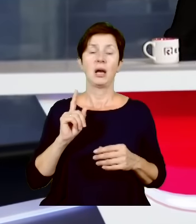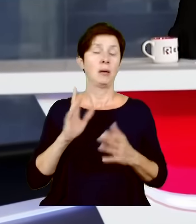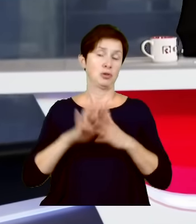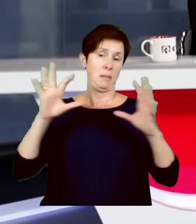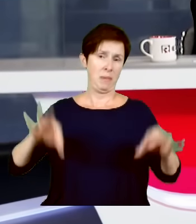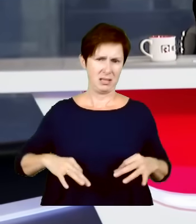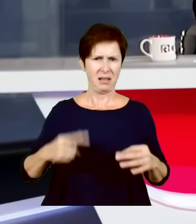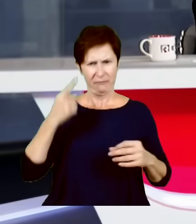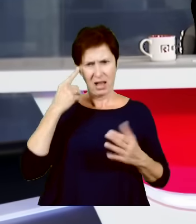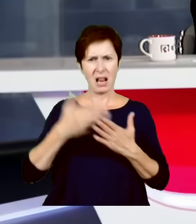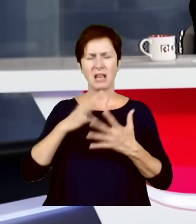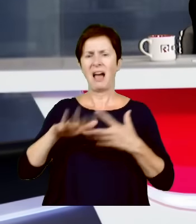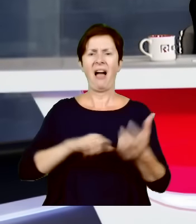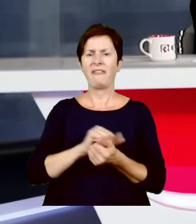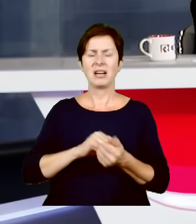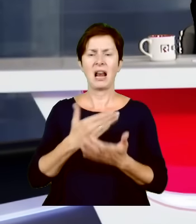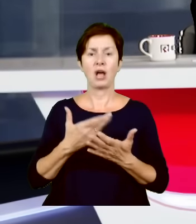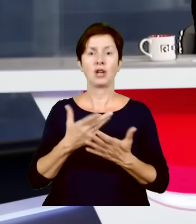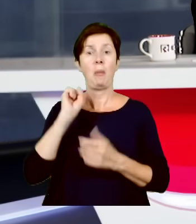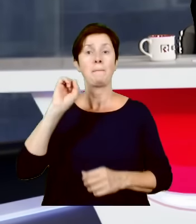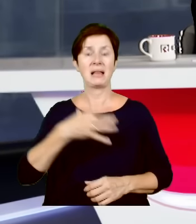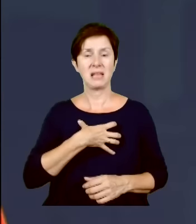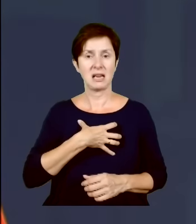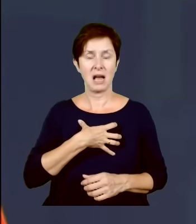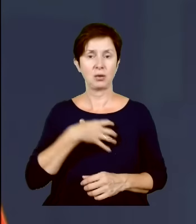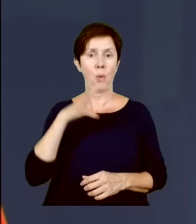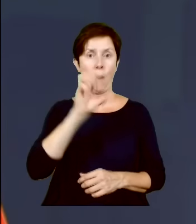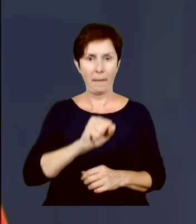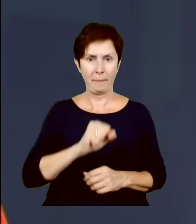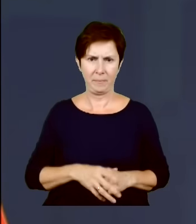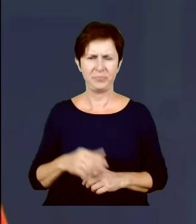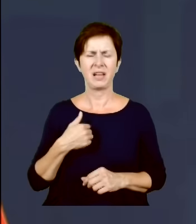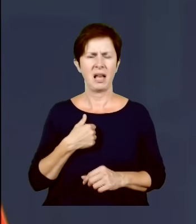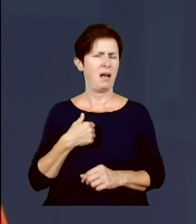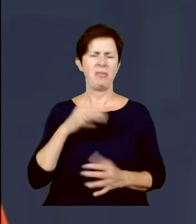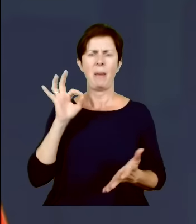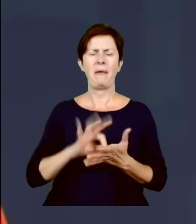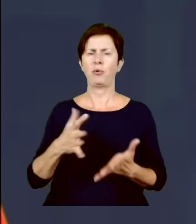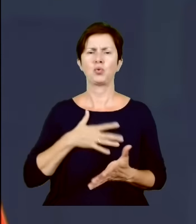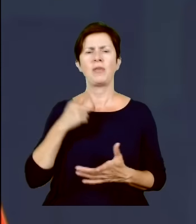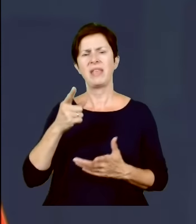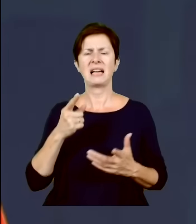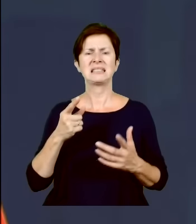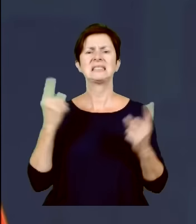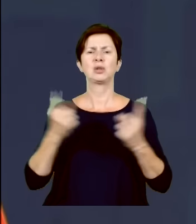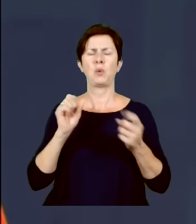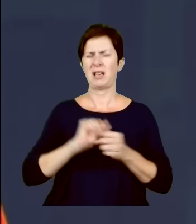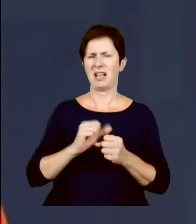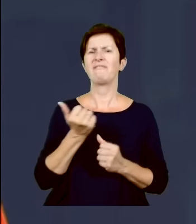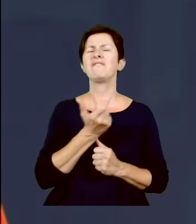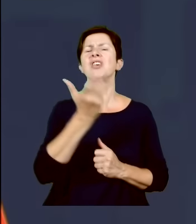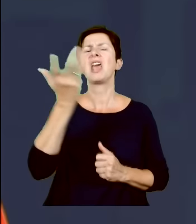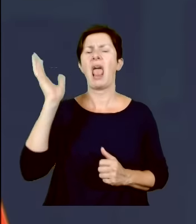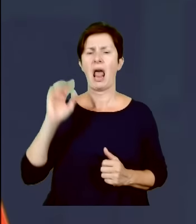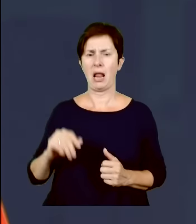jest bo pani dyrektor wykryła Założę się że tych afer jest dużo więcej Natomiast jeżeli się mówi spadki się